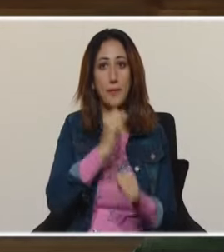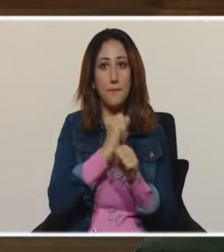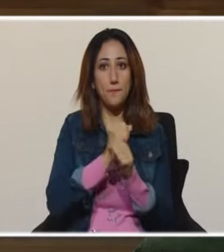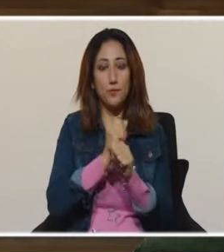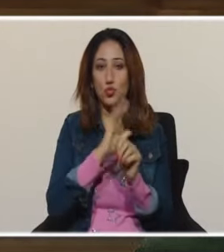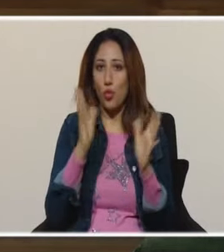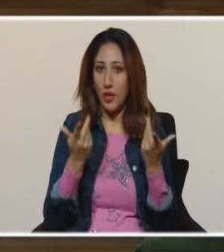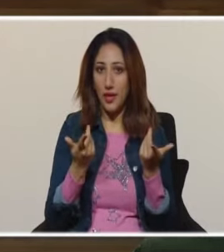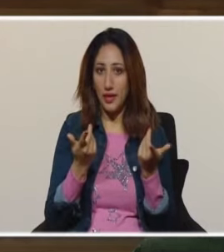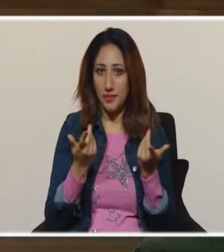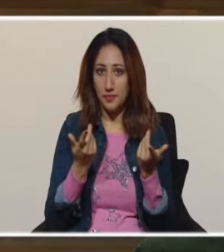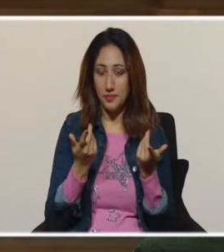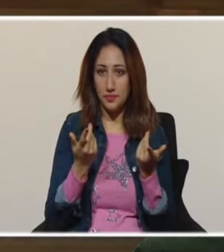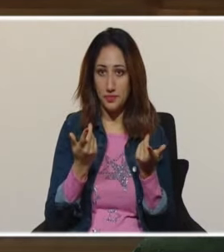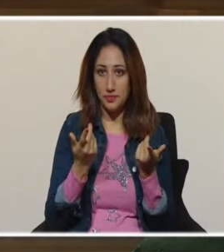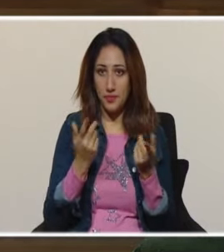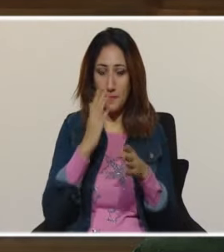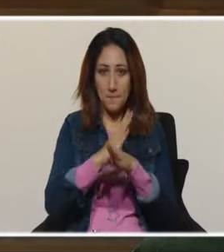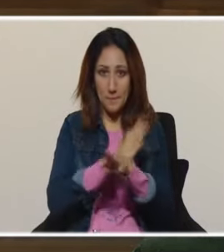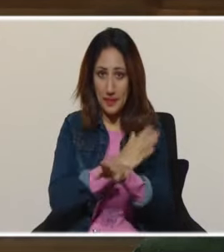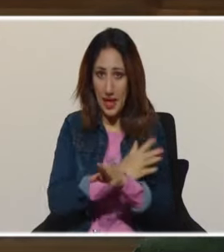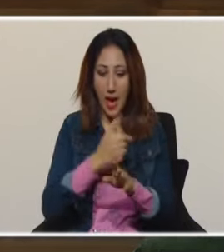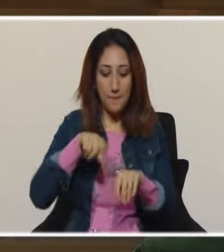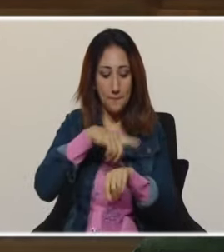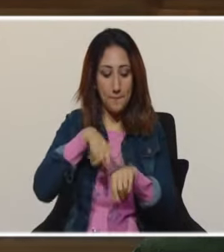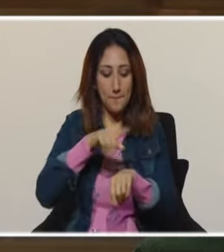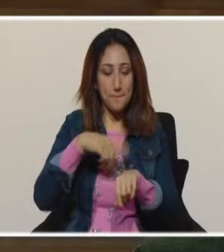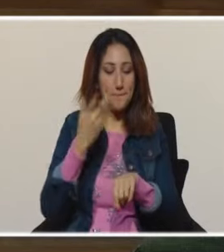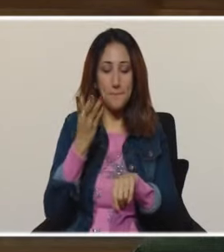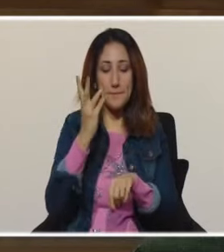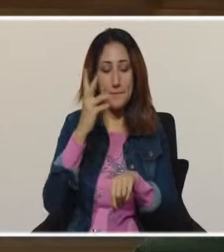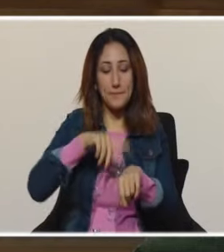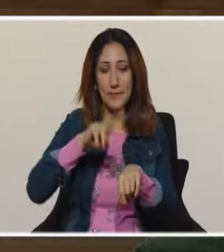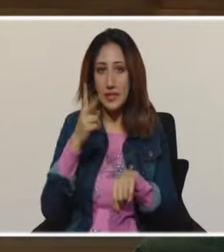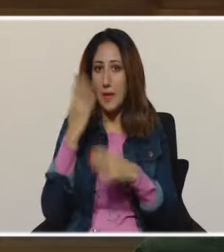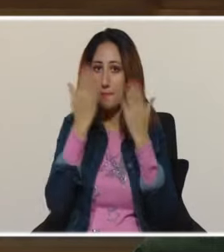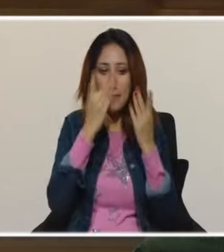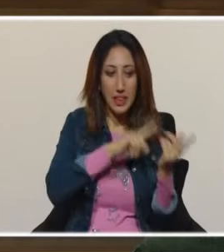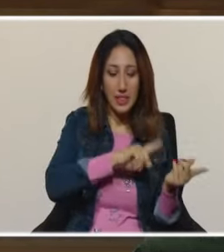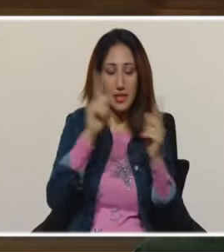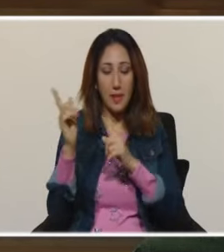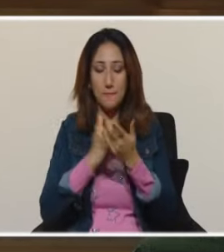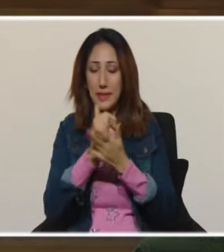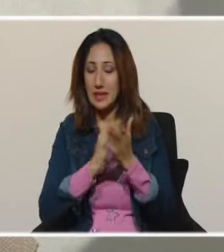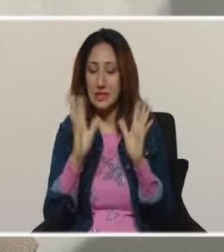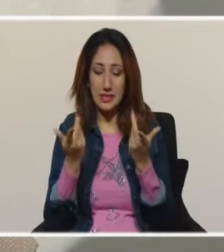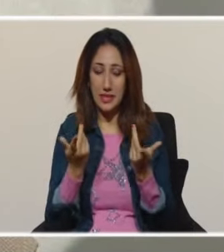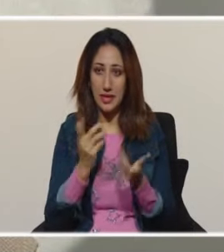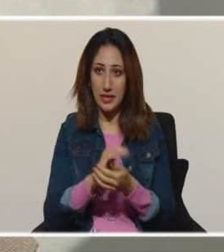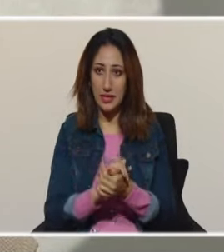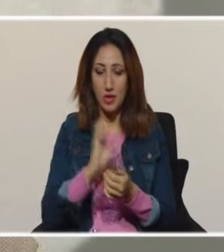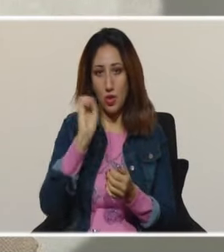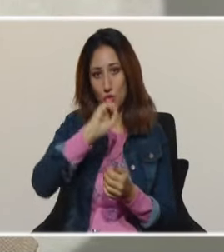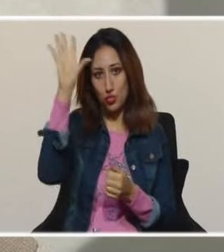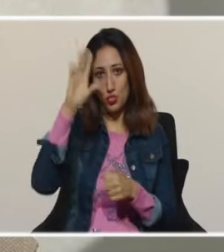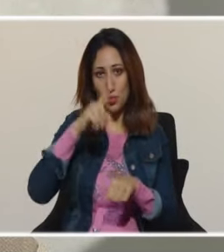توك؟ بتتعبي قد ايه؟ بتشتغلي كام ساعه في اليوم؟ ازاي بتوفقي بين التوك توك وبين المدرسه؟ أنا بصحى